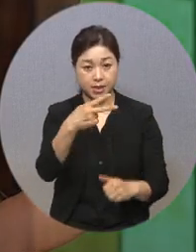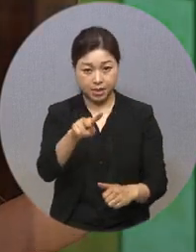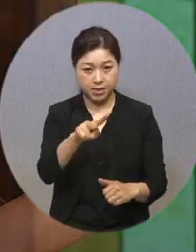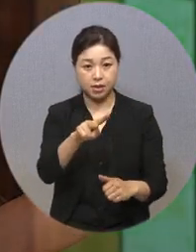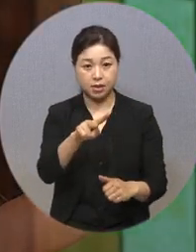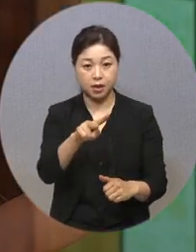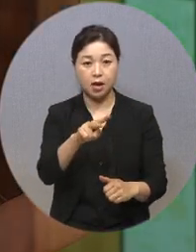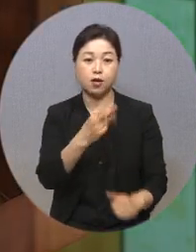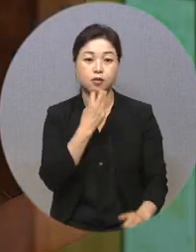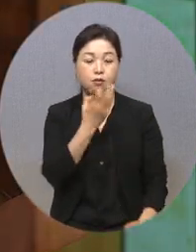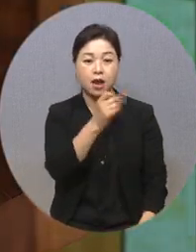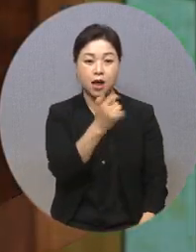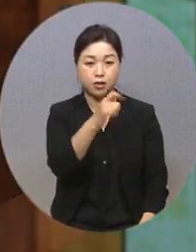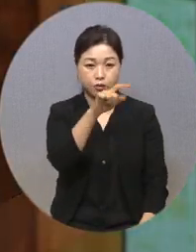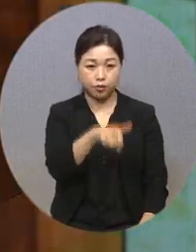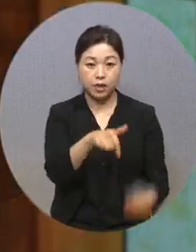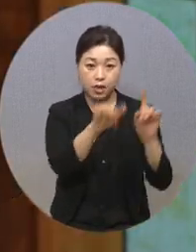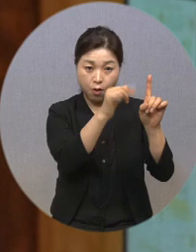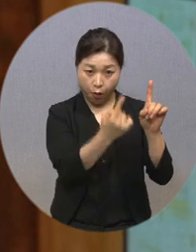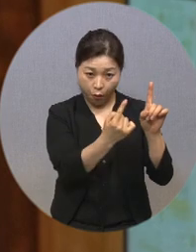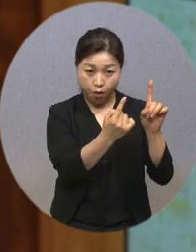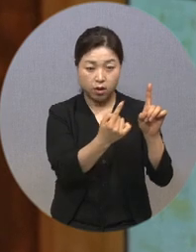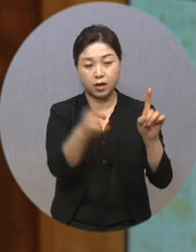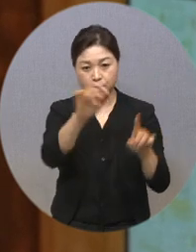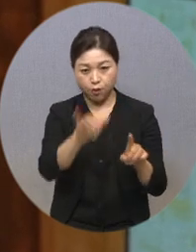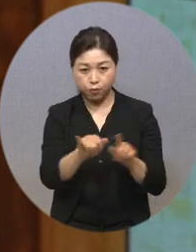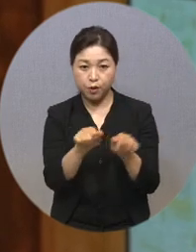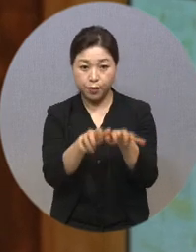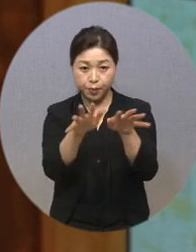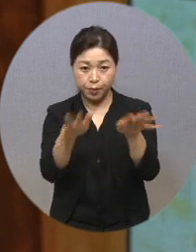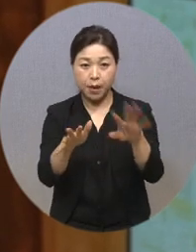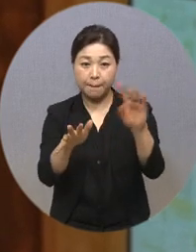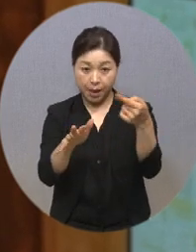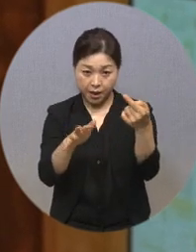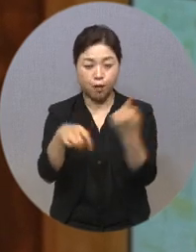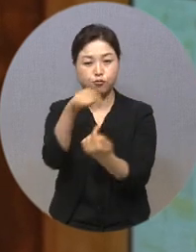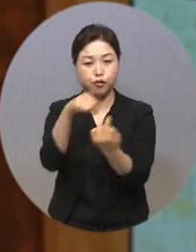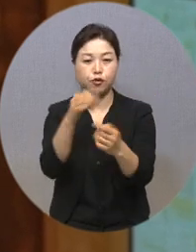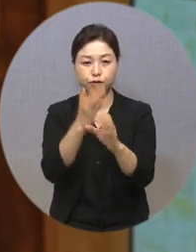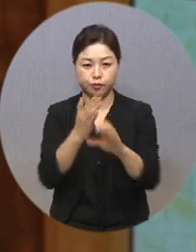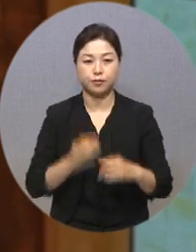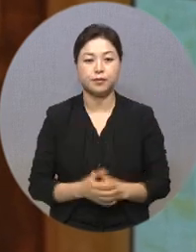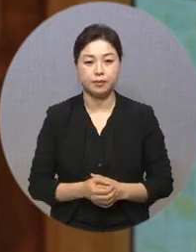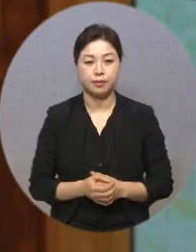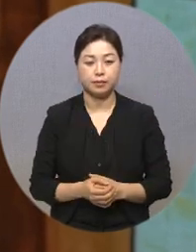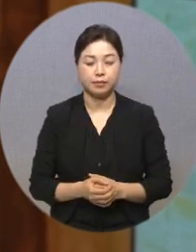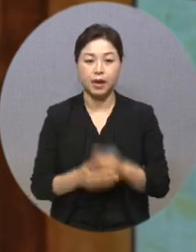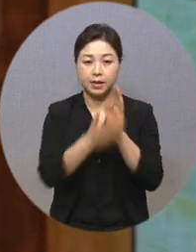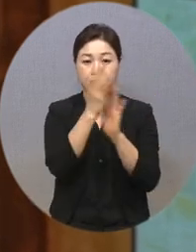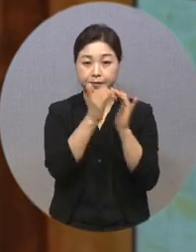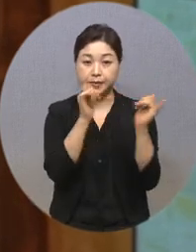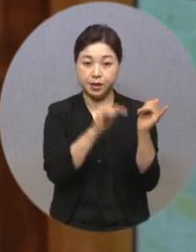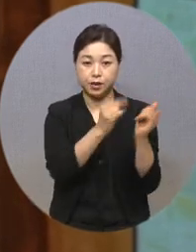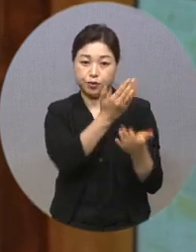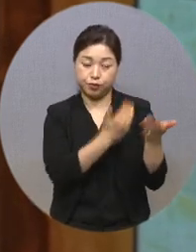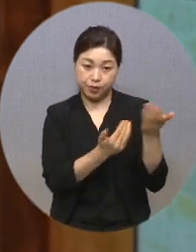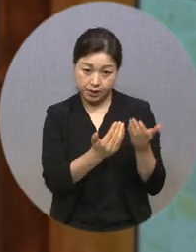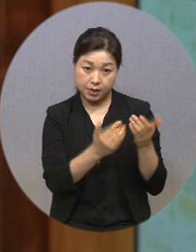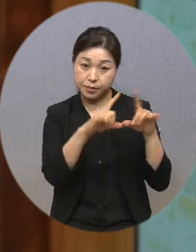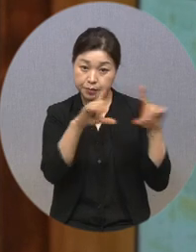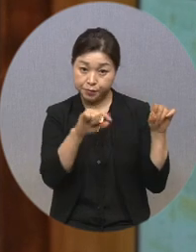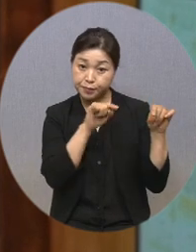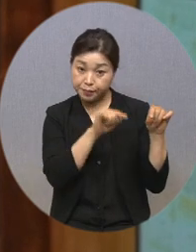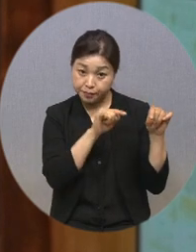서울 안국점을 1호점으로 현재 전국에 100여 개 매장이 운영 중에 있습니다. 저희는 시민들이 기증 접수를